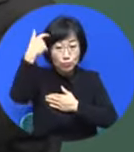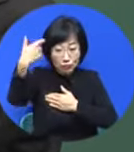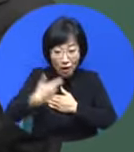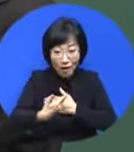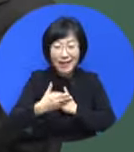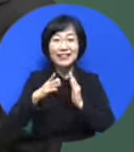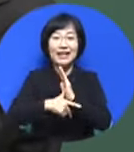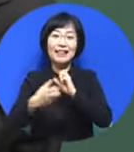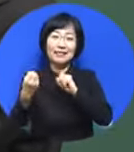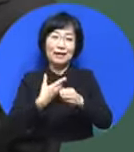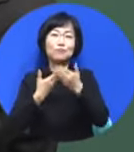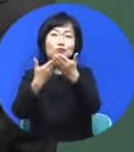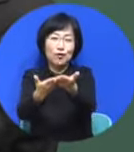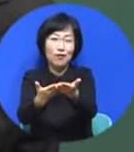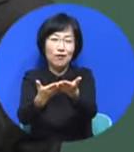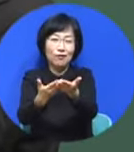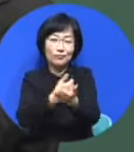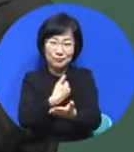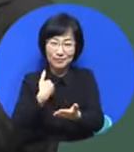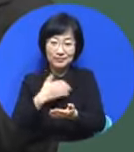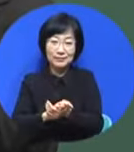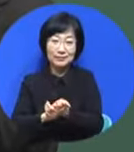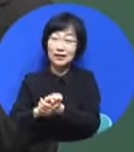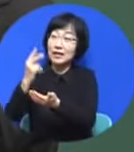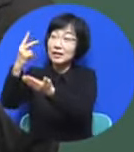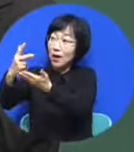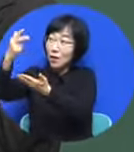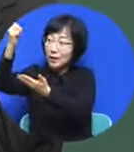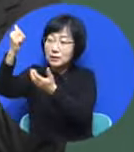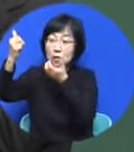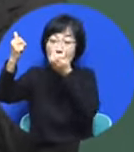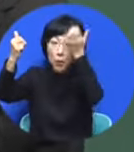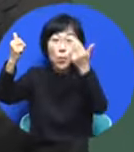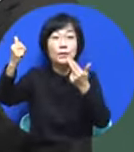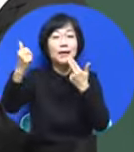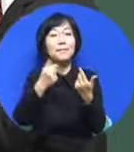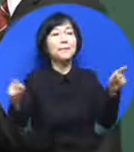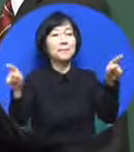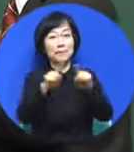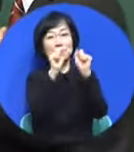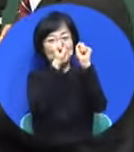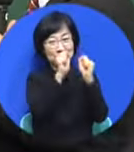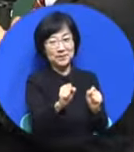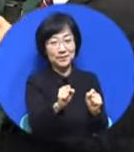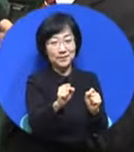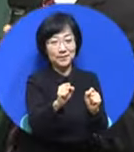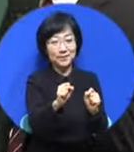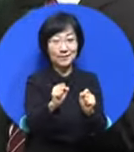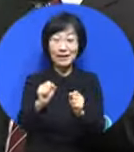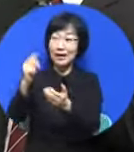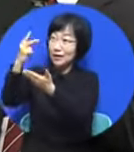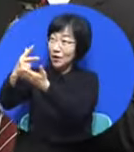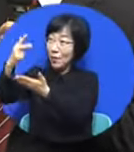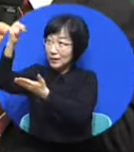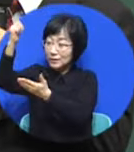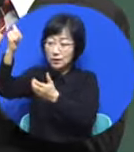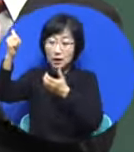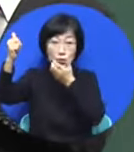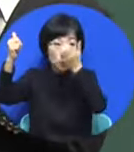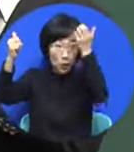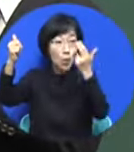give them the answer. 요셉과 함께 하심으로. The Lord was with Joseph. 여호와께서 요셉을 위하여.